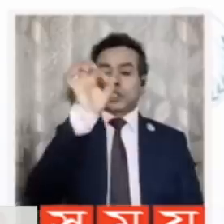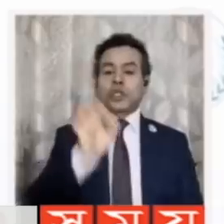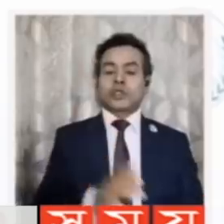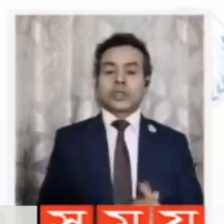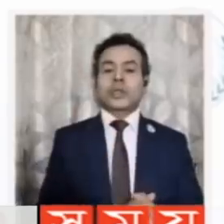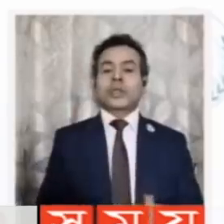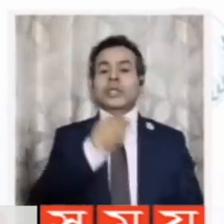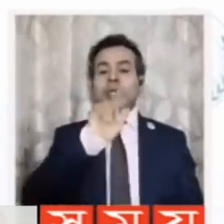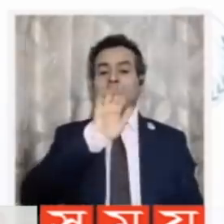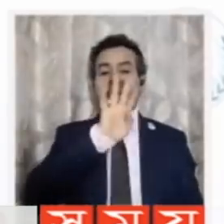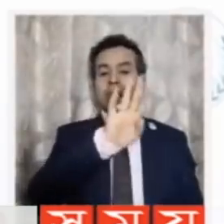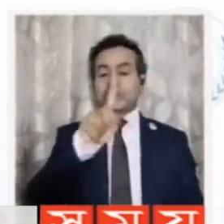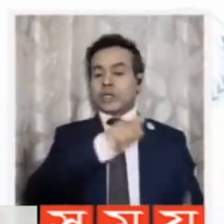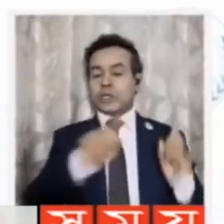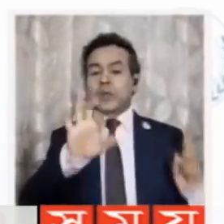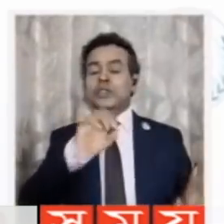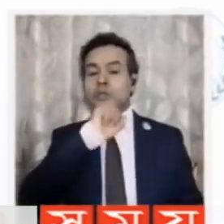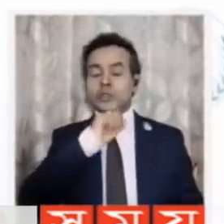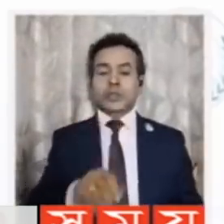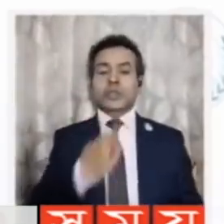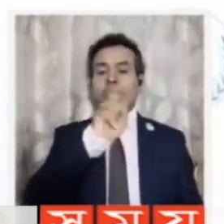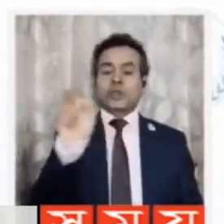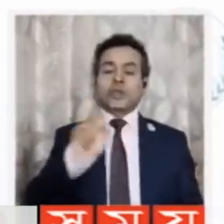41 থেকে 50 বছরের মধ্যে 285 জন,